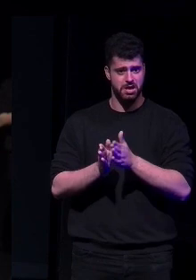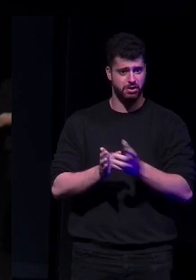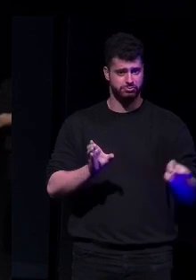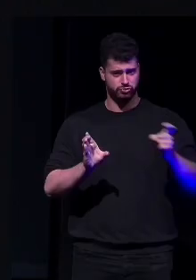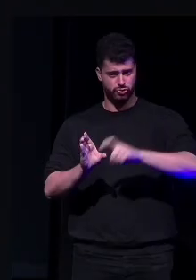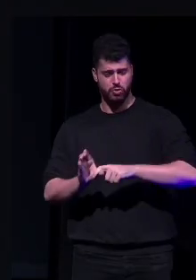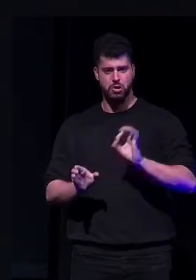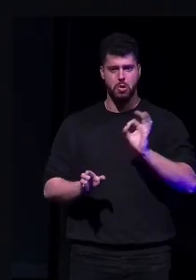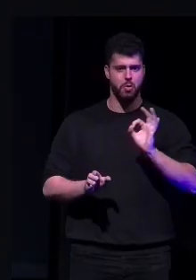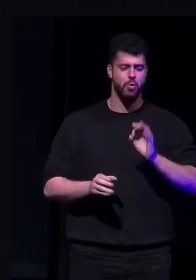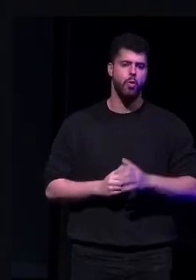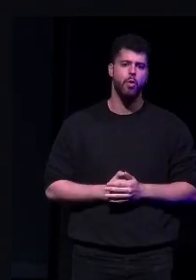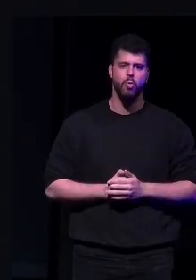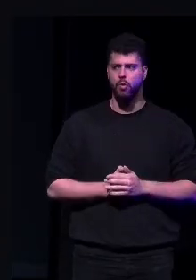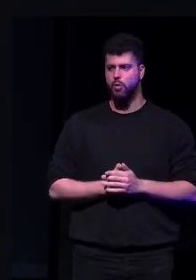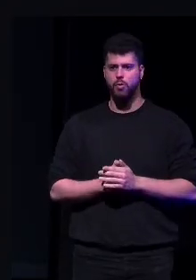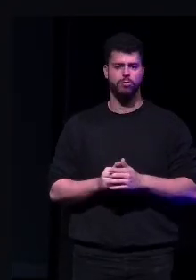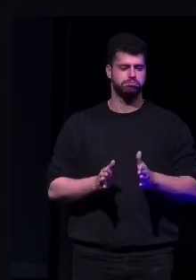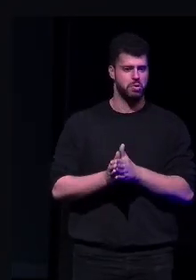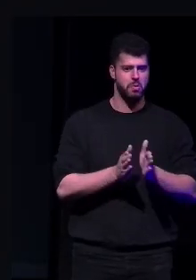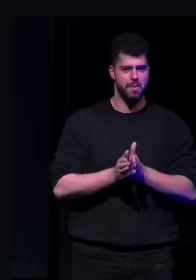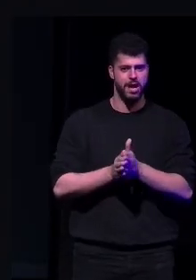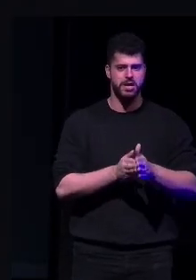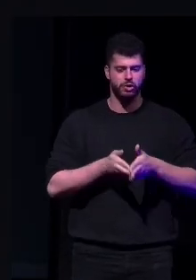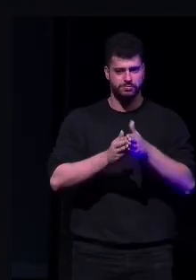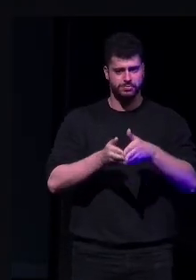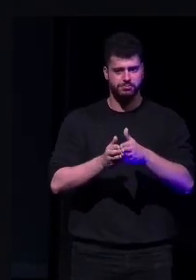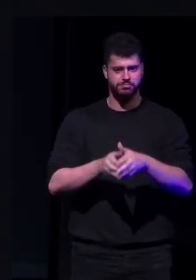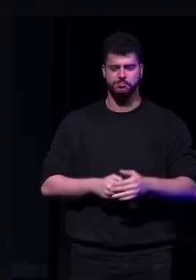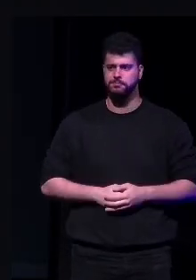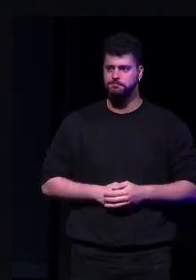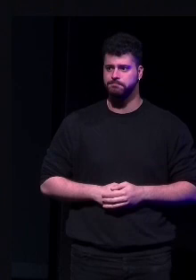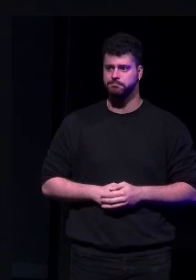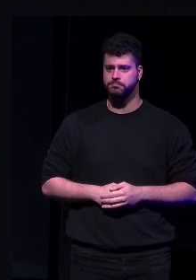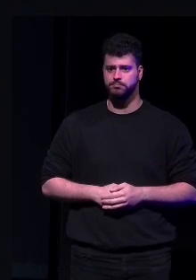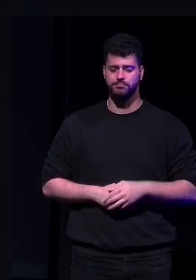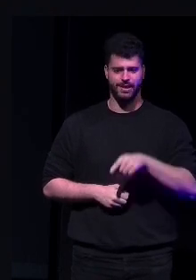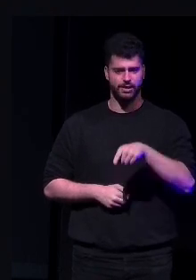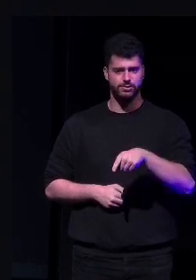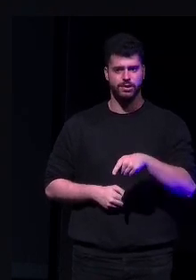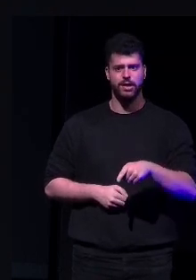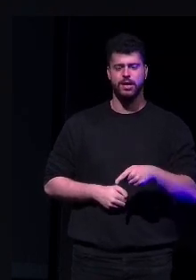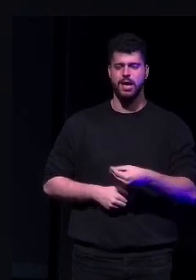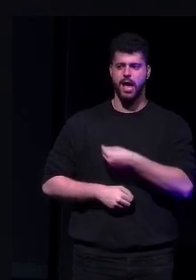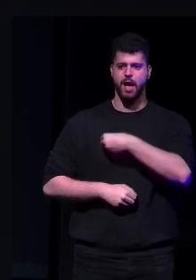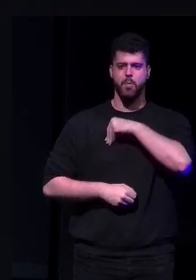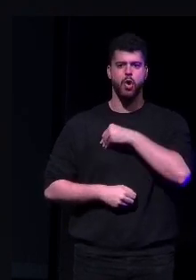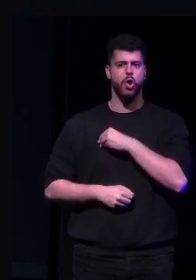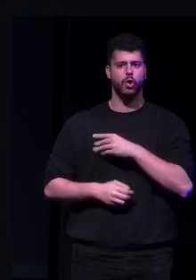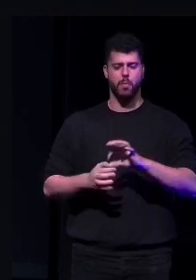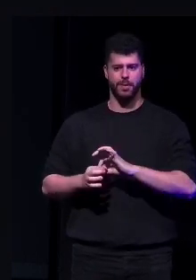del mar, us dedico a tots aquest premi. És un testimoni del nostre amor compartit per aquest mar que ens